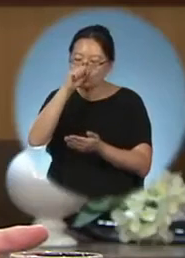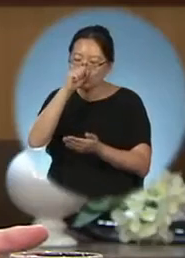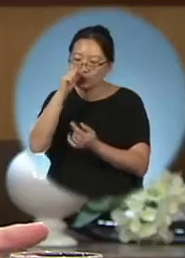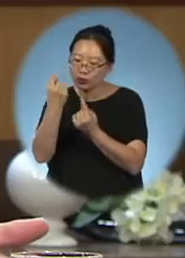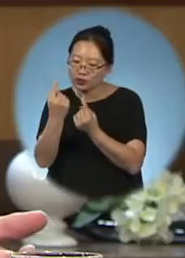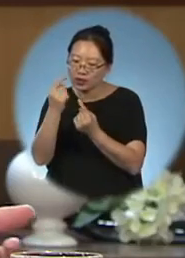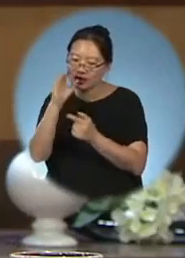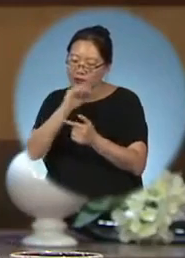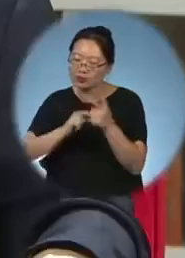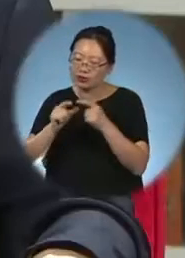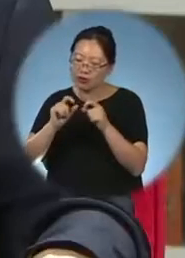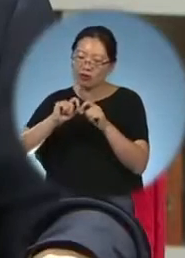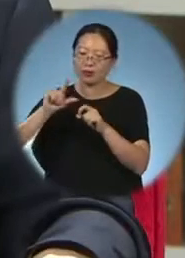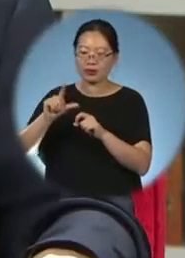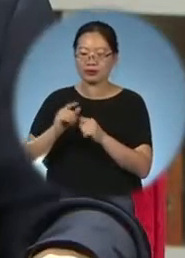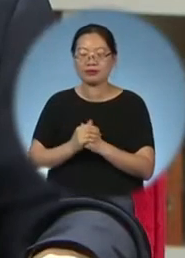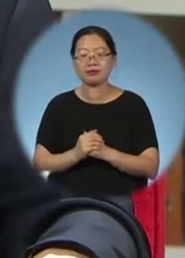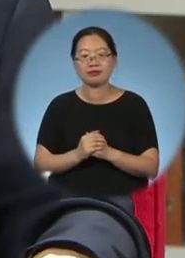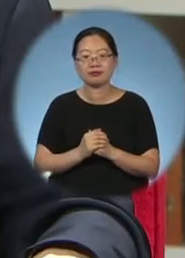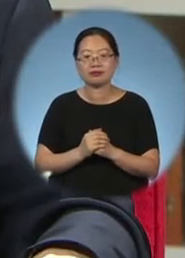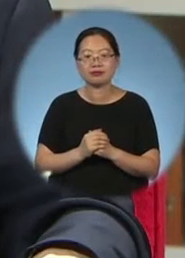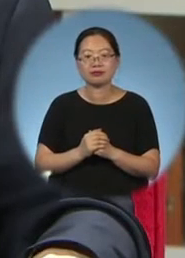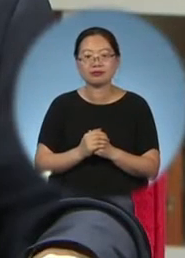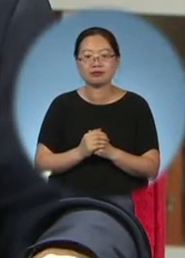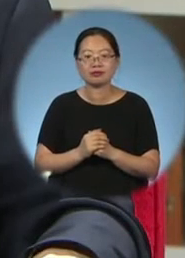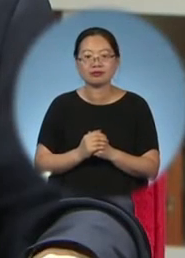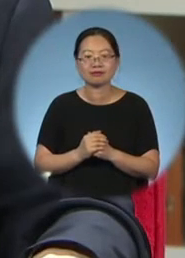지키는 겁니까? 예,